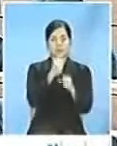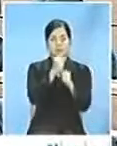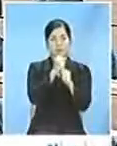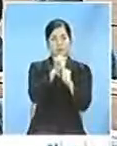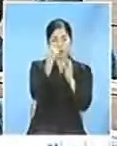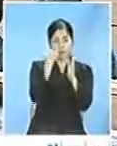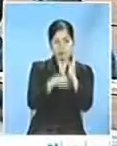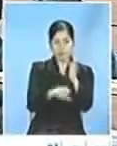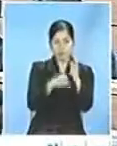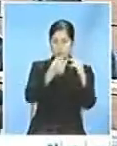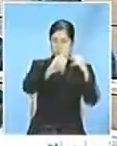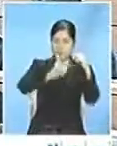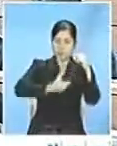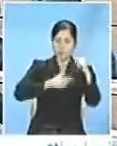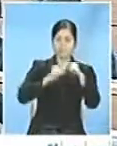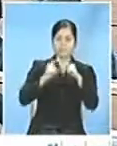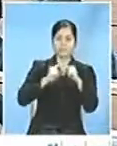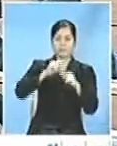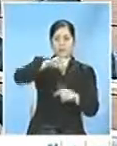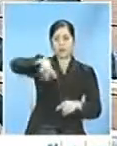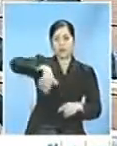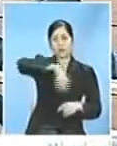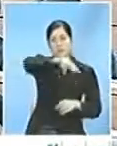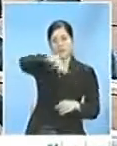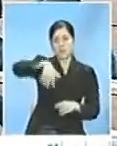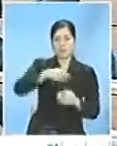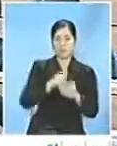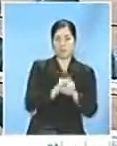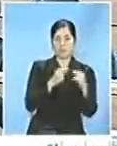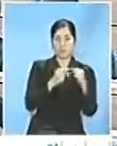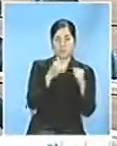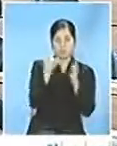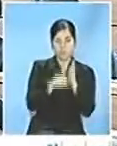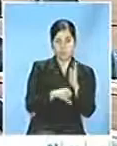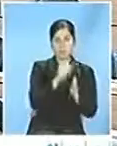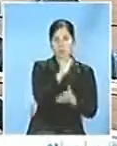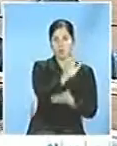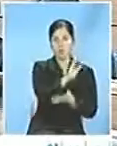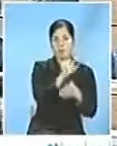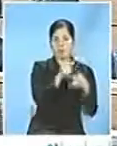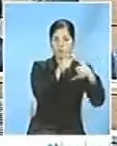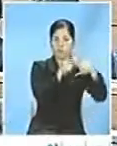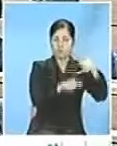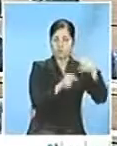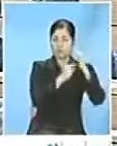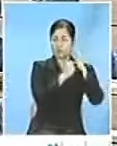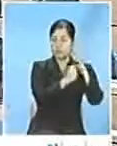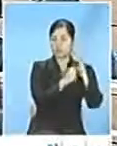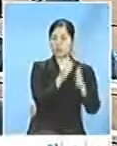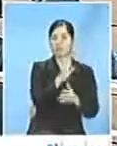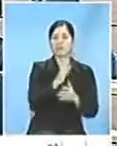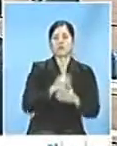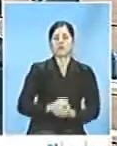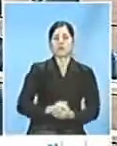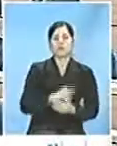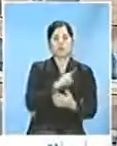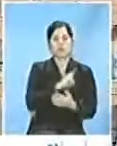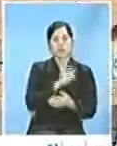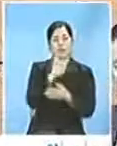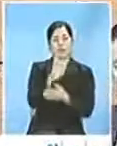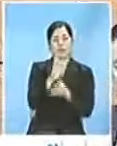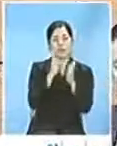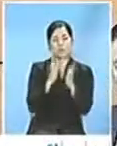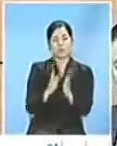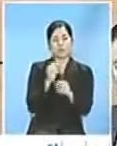านี้ไม่ใช่ความผิดของผู้เสนอไม่ใช่หน้าที่ของผู้ออกกฎหมาย